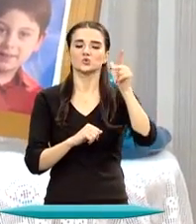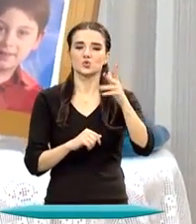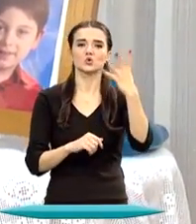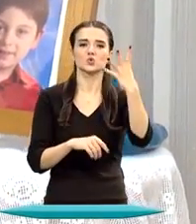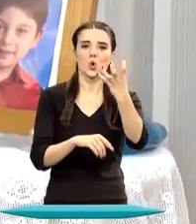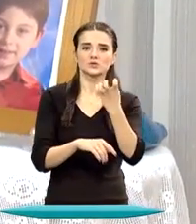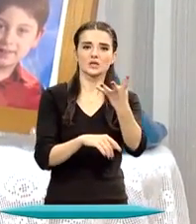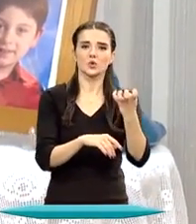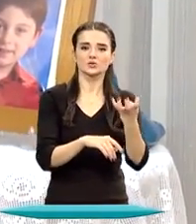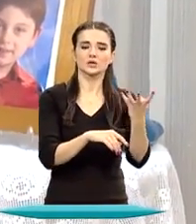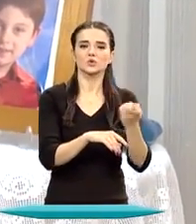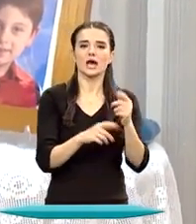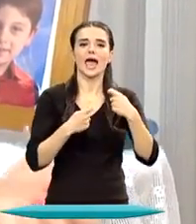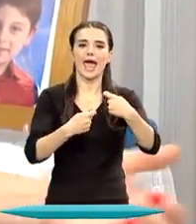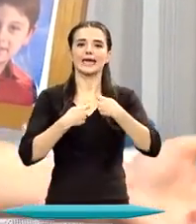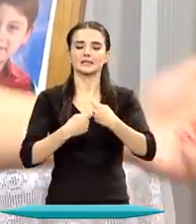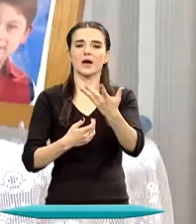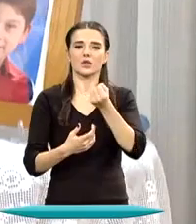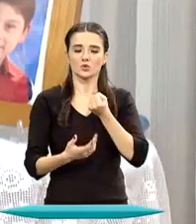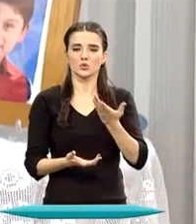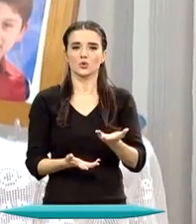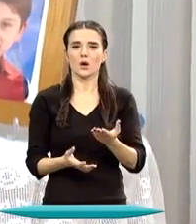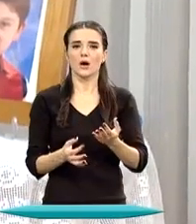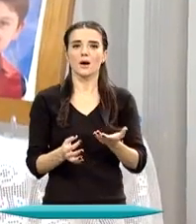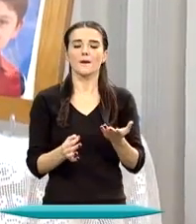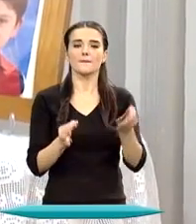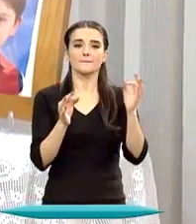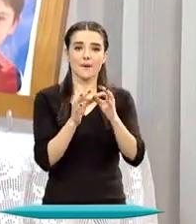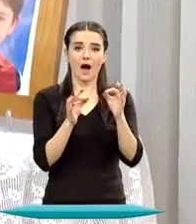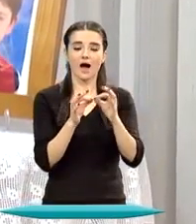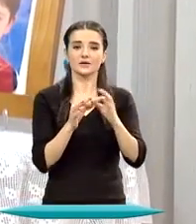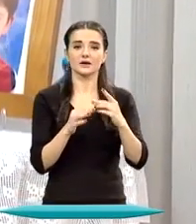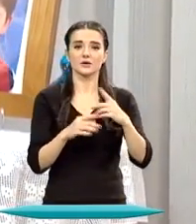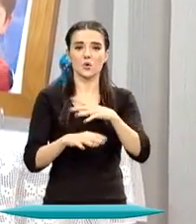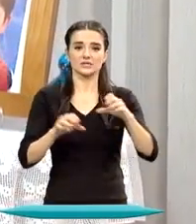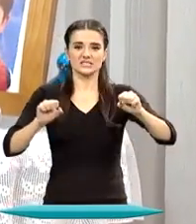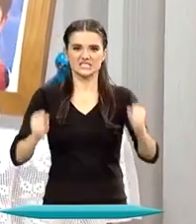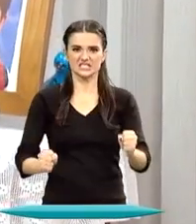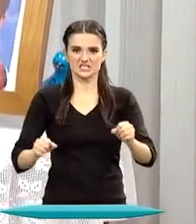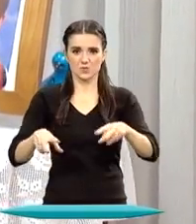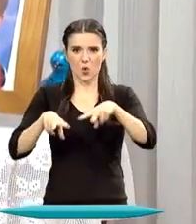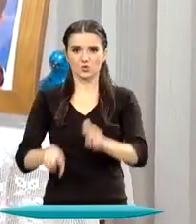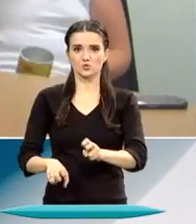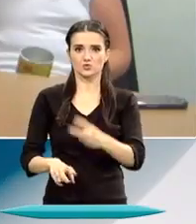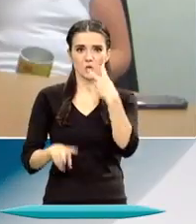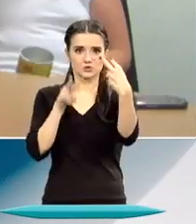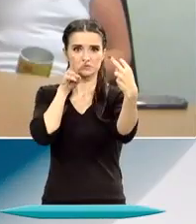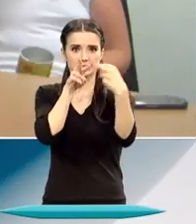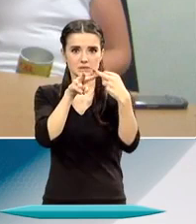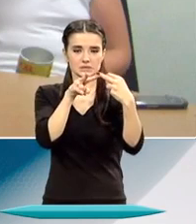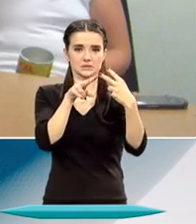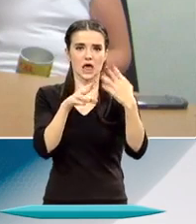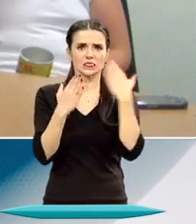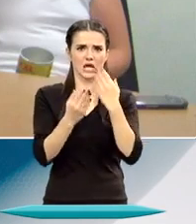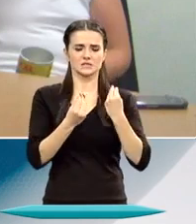Ve öyle ki Baha'yı böyle kollarına sıkıştırıp, oturtup, gözüne baktırıp, işte